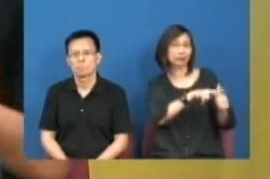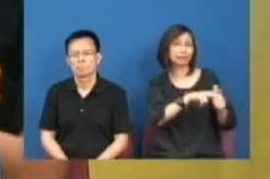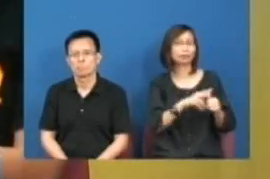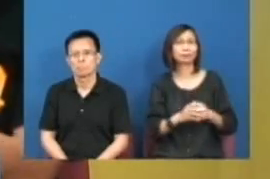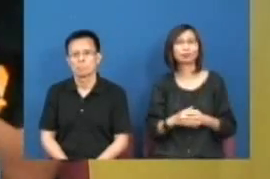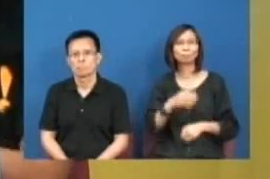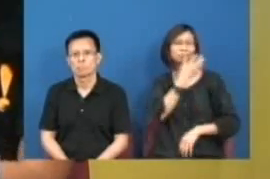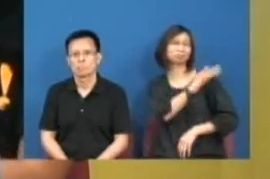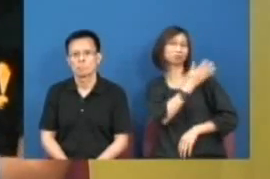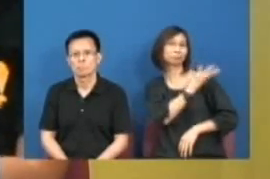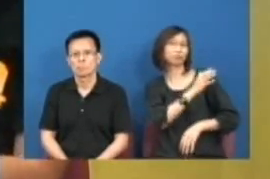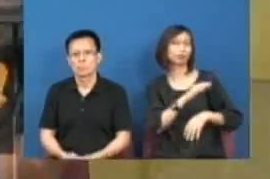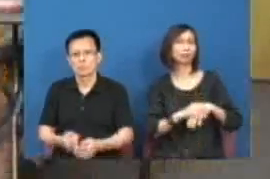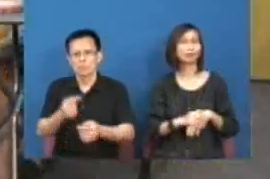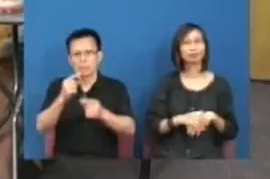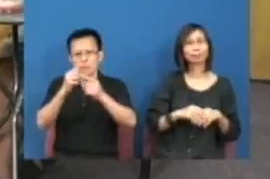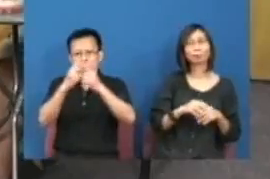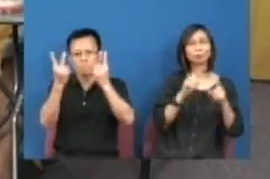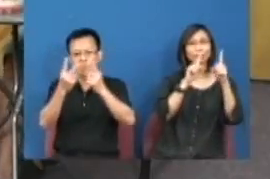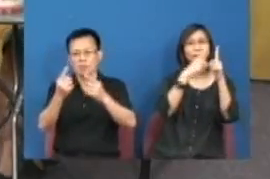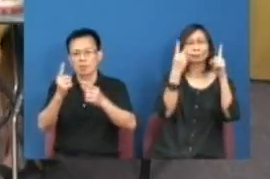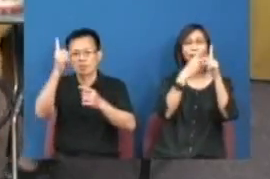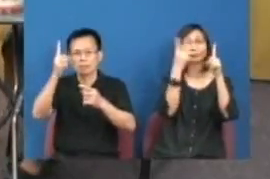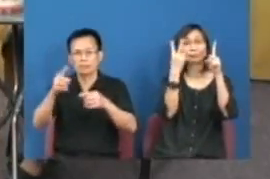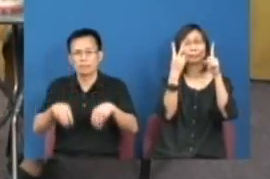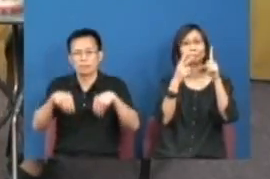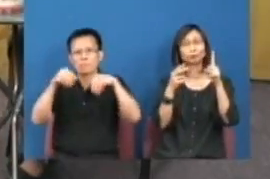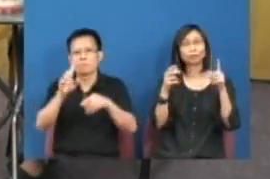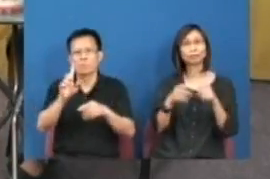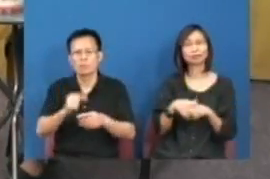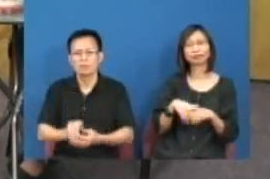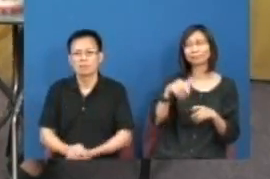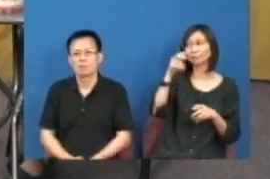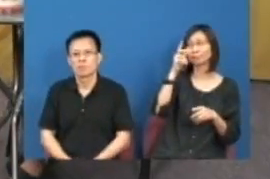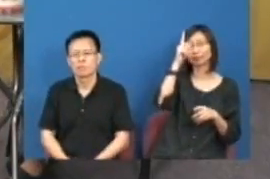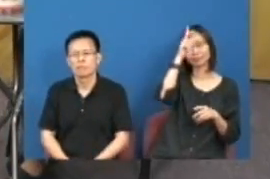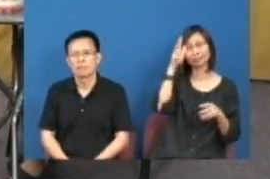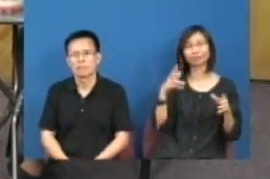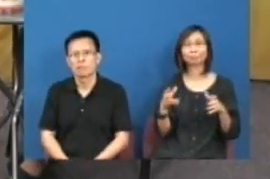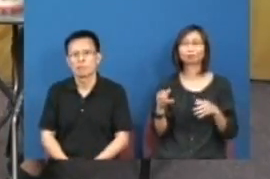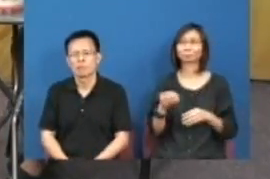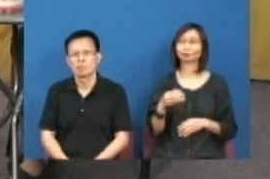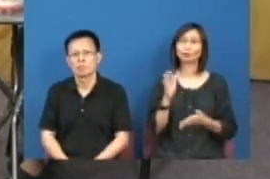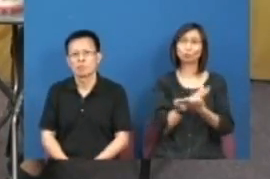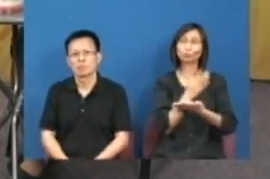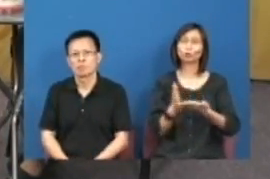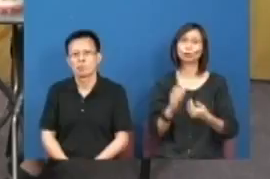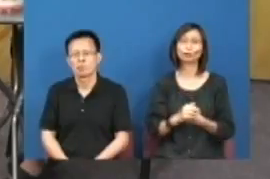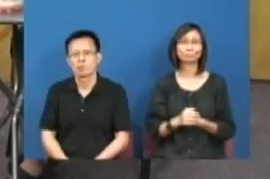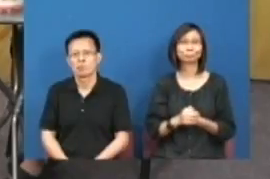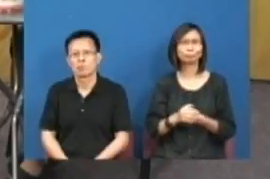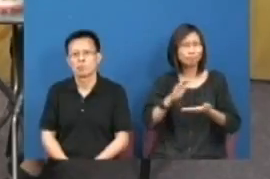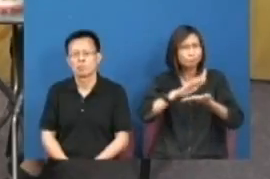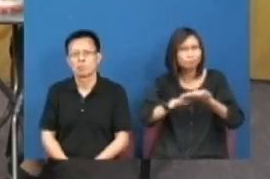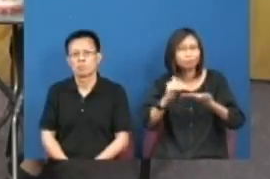領導下至依一個 十二神獸係咩㗎？ 十二神獸依個大家即係喺網上面慢慢喺 Facebook 度分享一下啦。咁好明顯就係